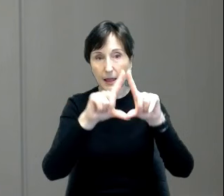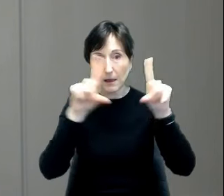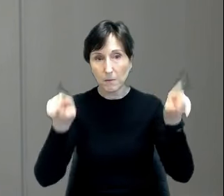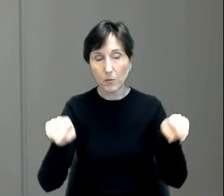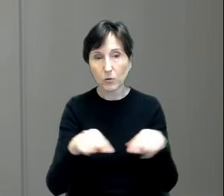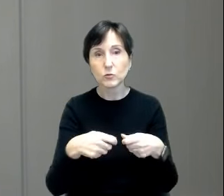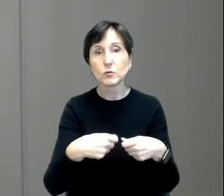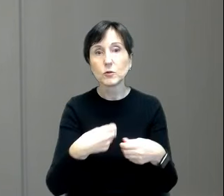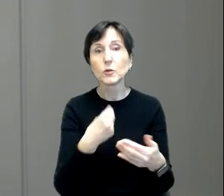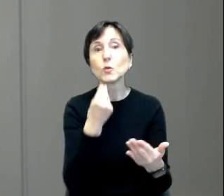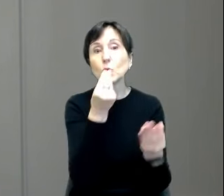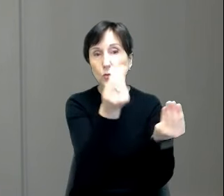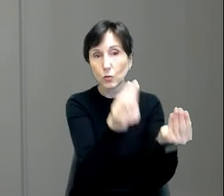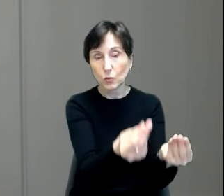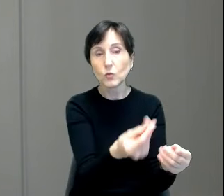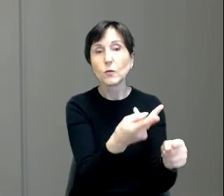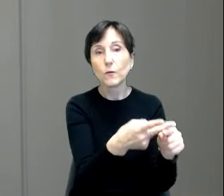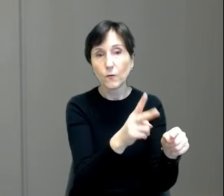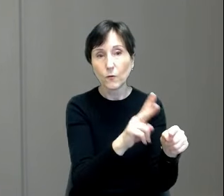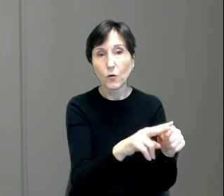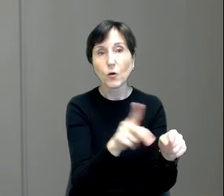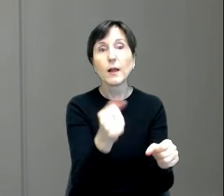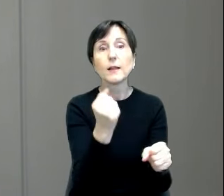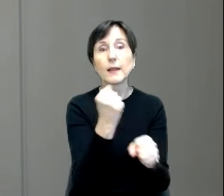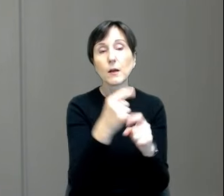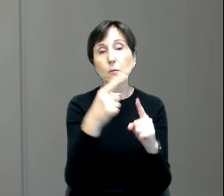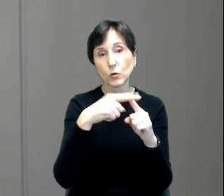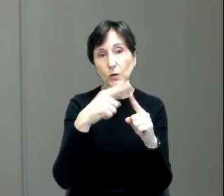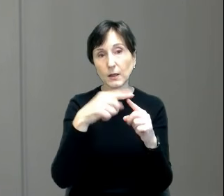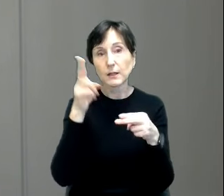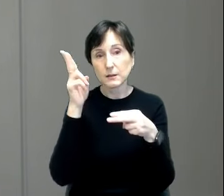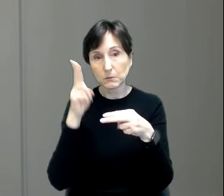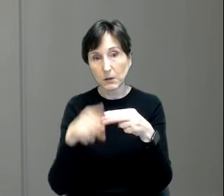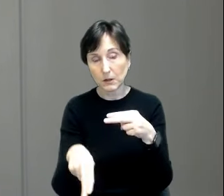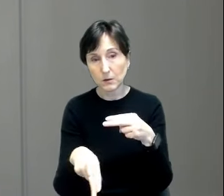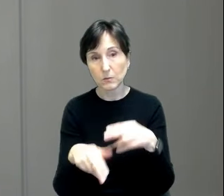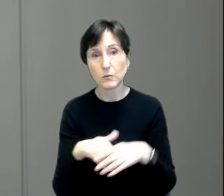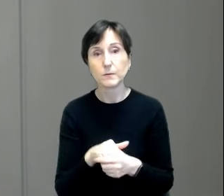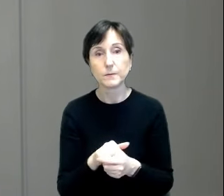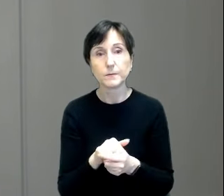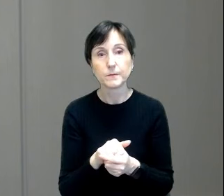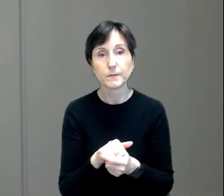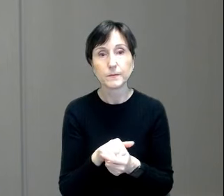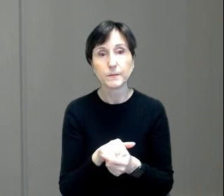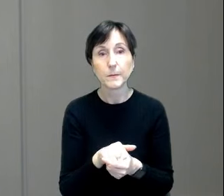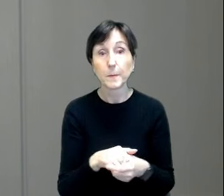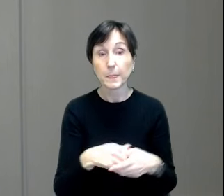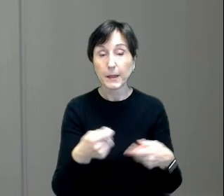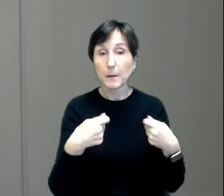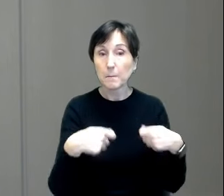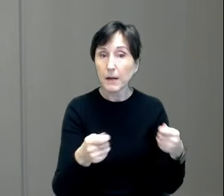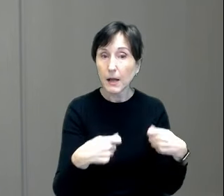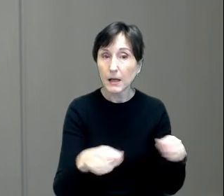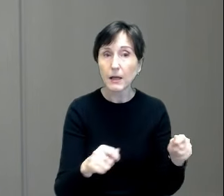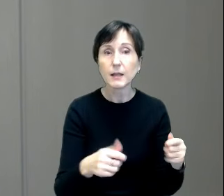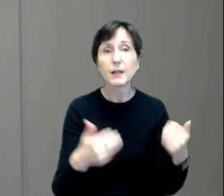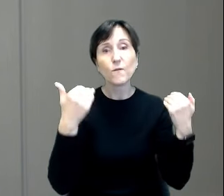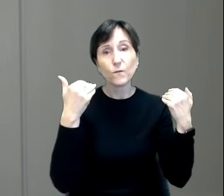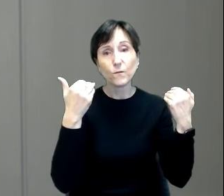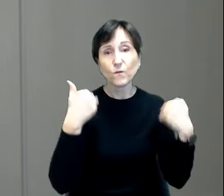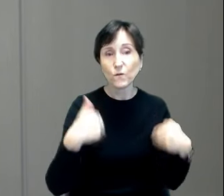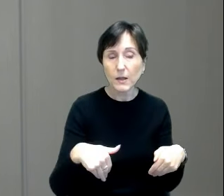sprendžiame šiuo tarybos sprendimu e ar prekybininkai tai būtų fiziniai ar juridiniai